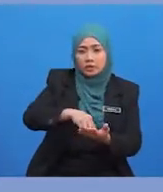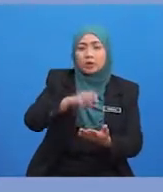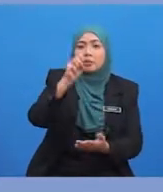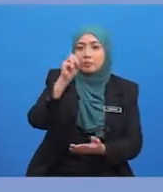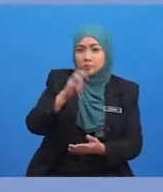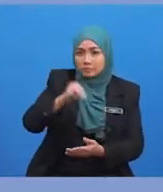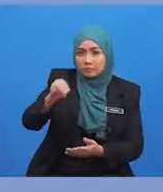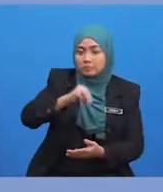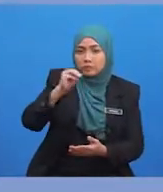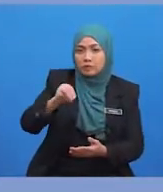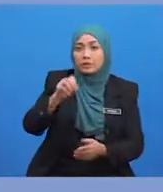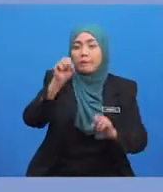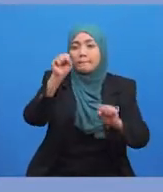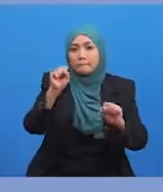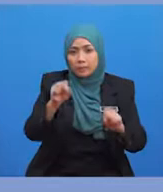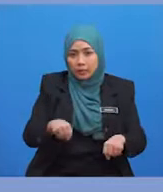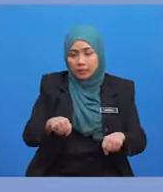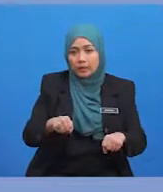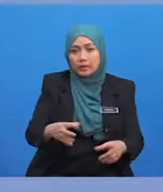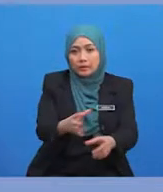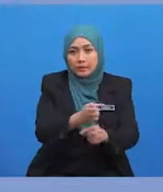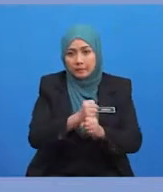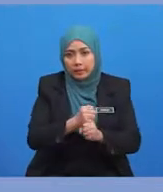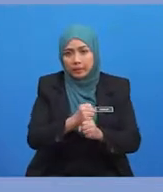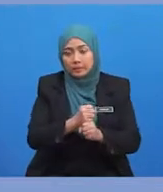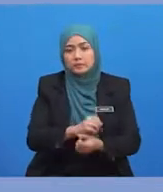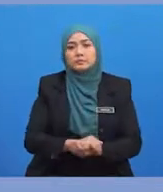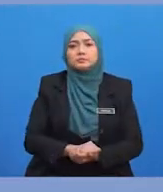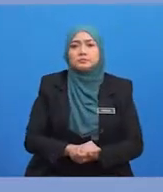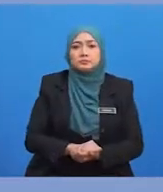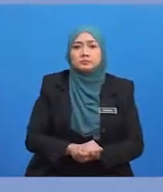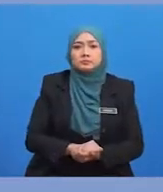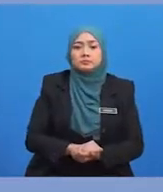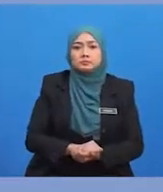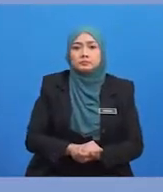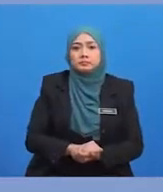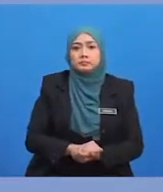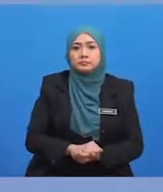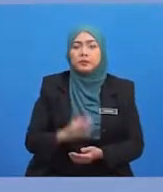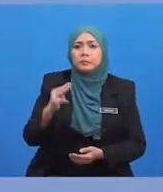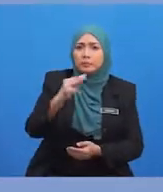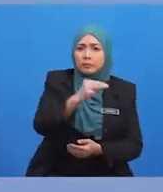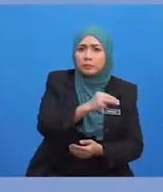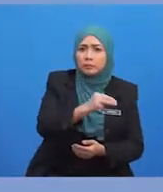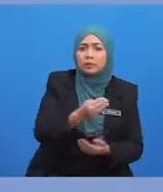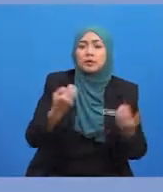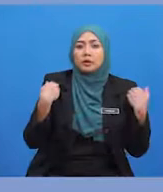Tahun 6, Unit 3, mikroorganisma merupakan benda hidup yang agak seni.